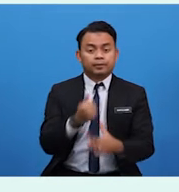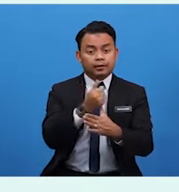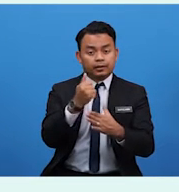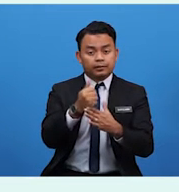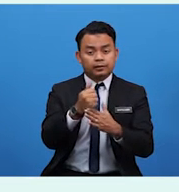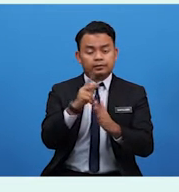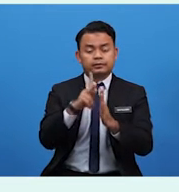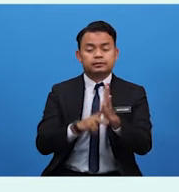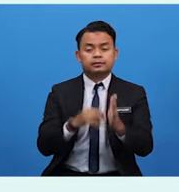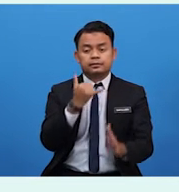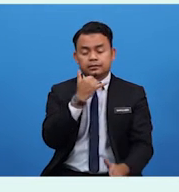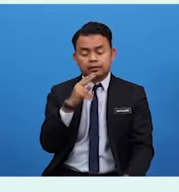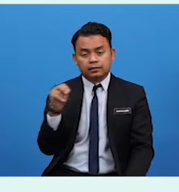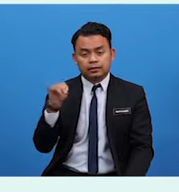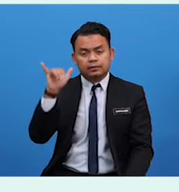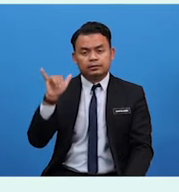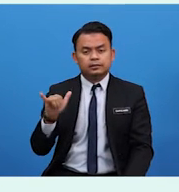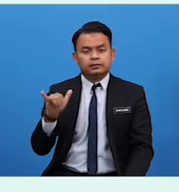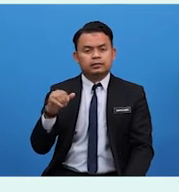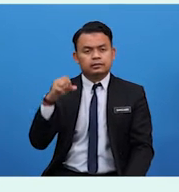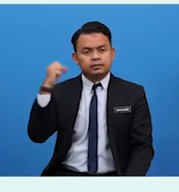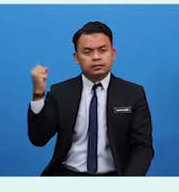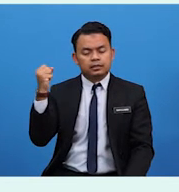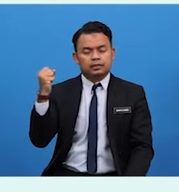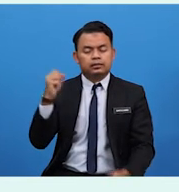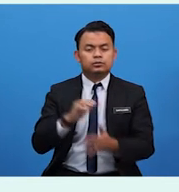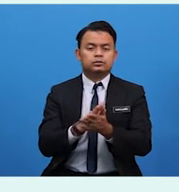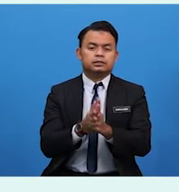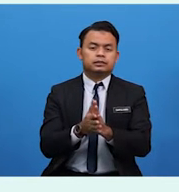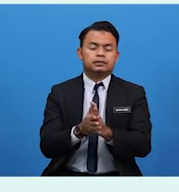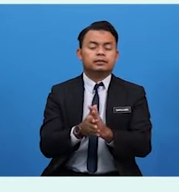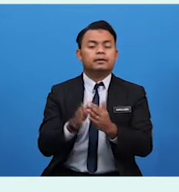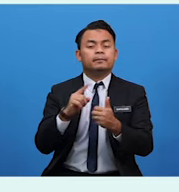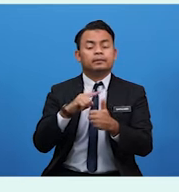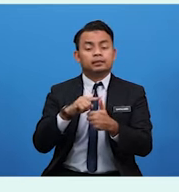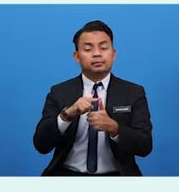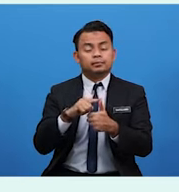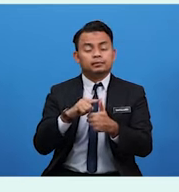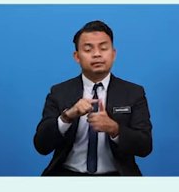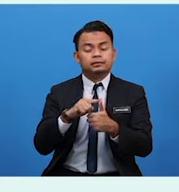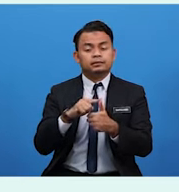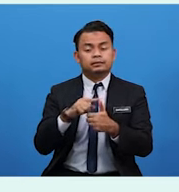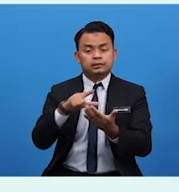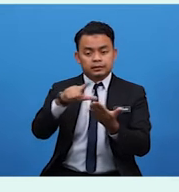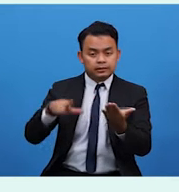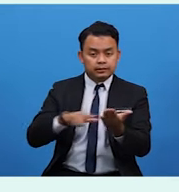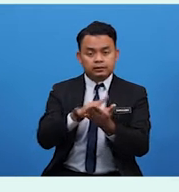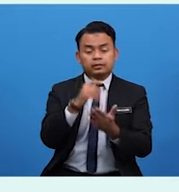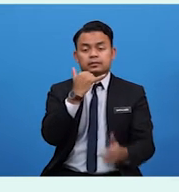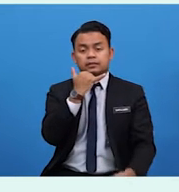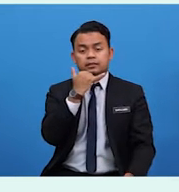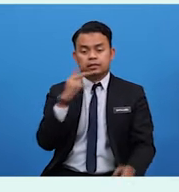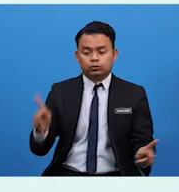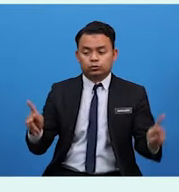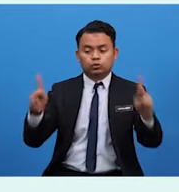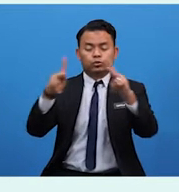Antara kesilapan yang sering berlaku dalam sambungan litar ialah litar salah keputupan dan litar arus